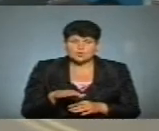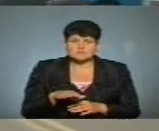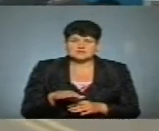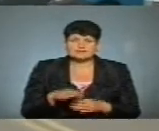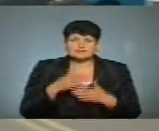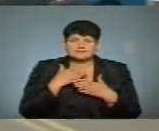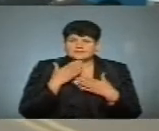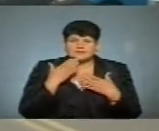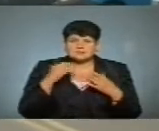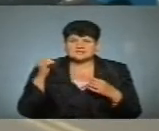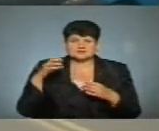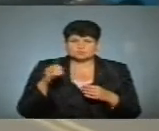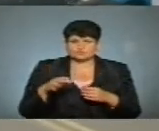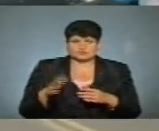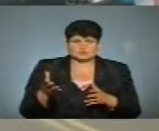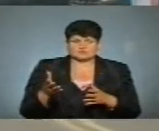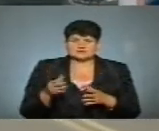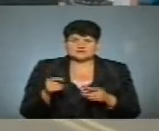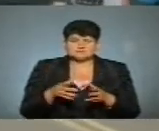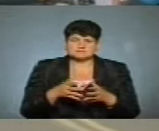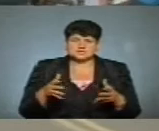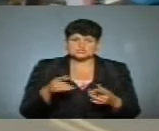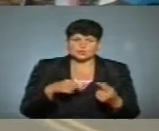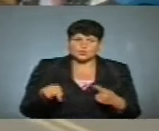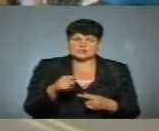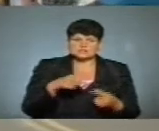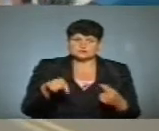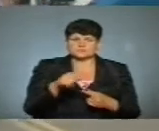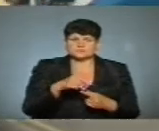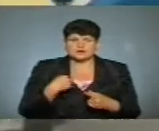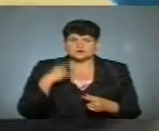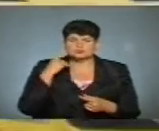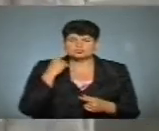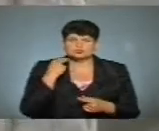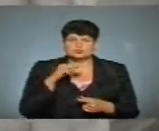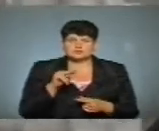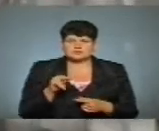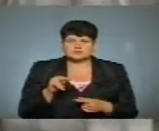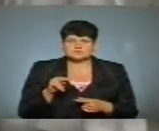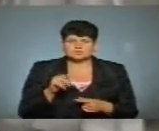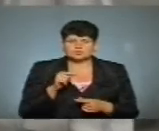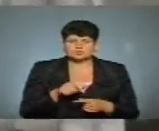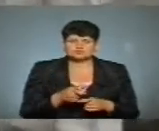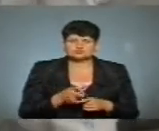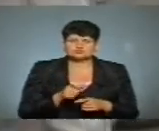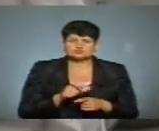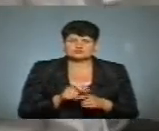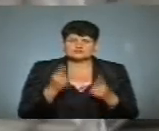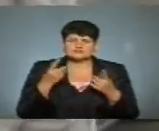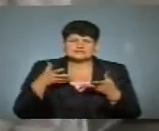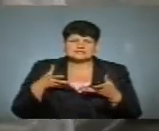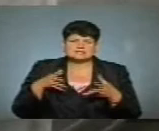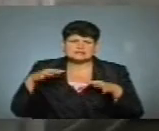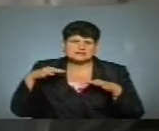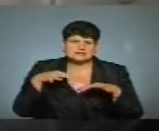ніде світлофор ніякий немає, всюди ці кольця, і думаю, що покращить. Тут дуже великий наплив